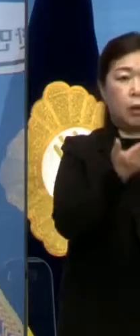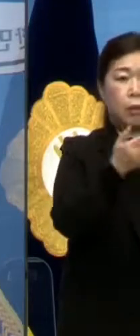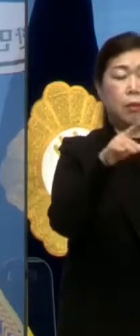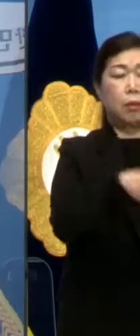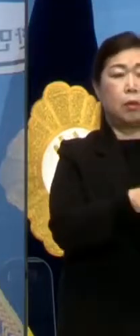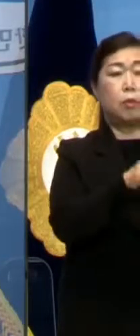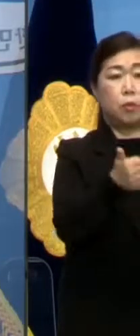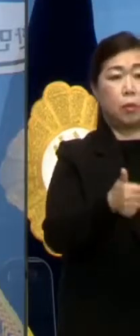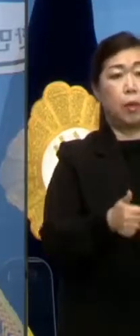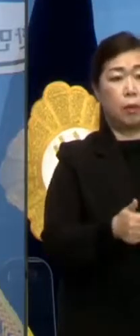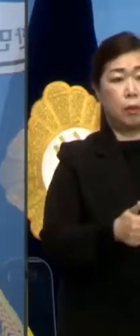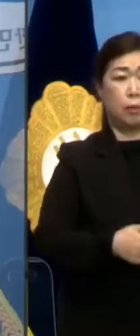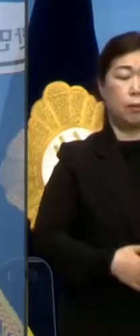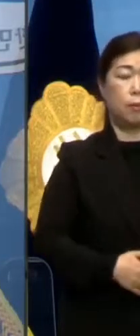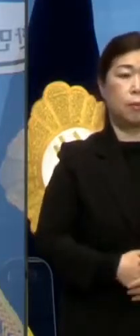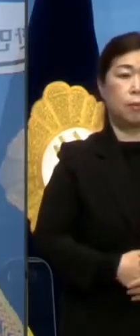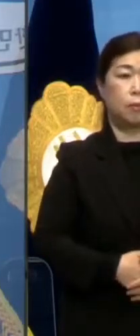1명입니다.